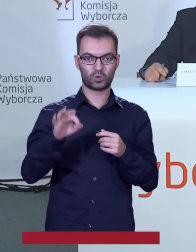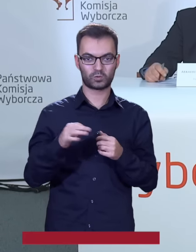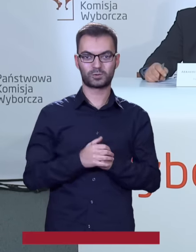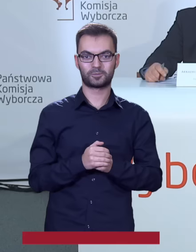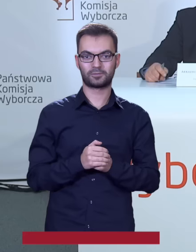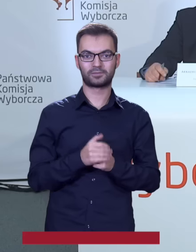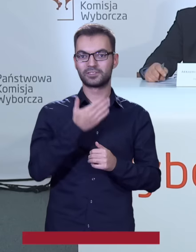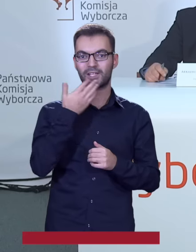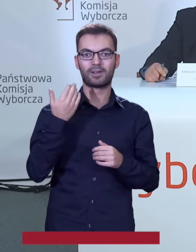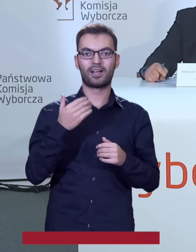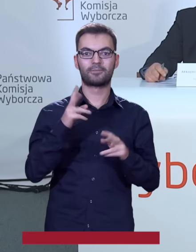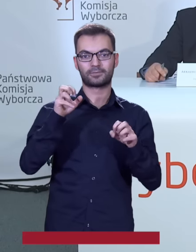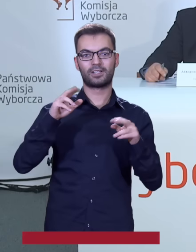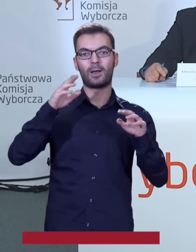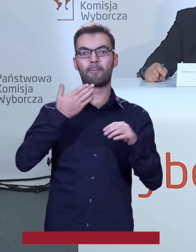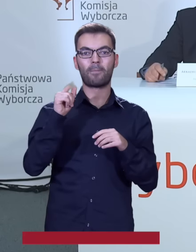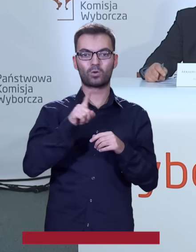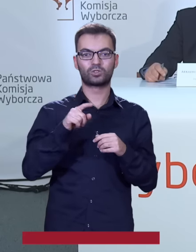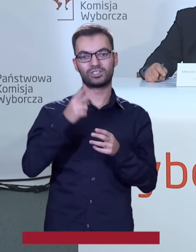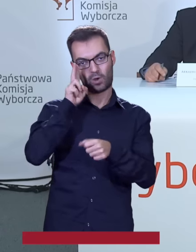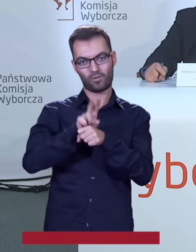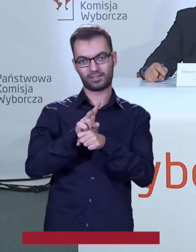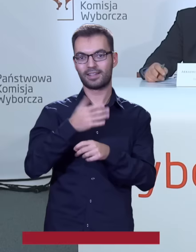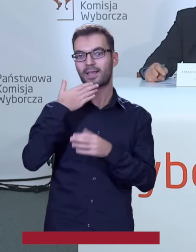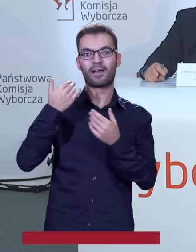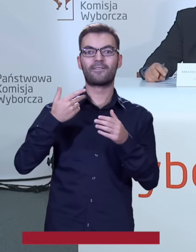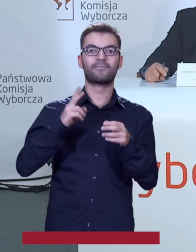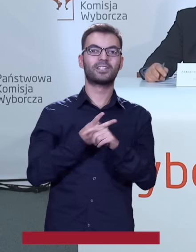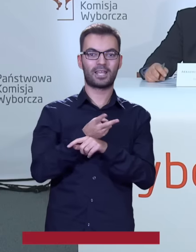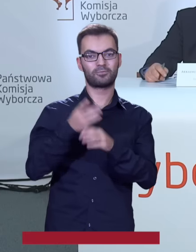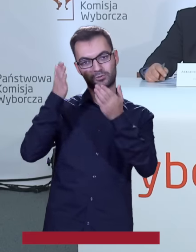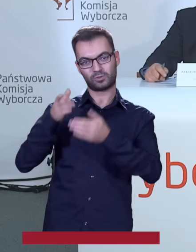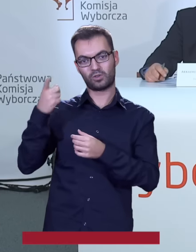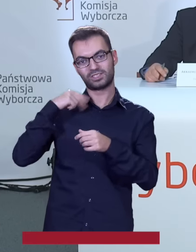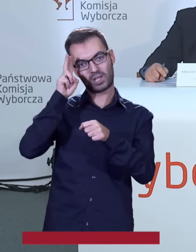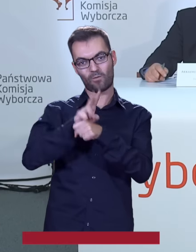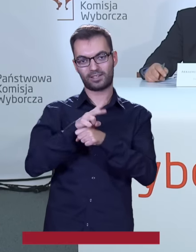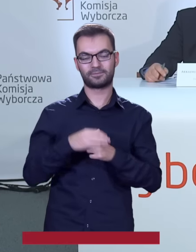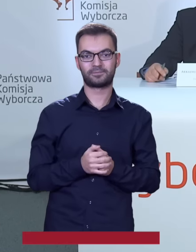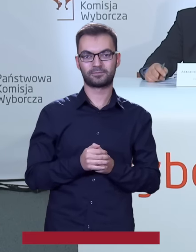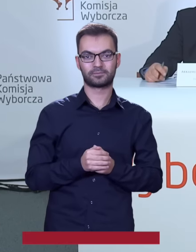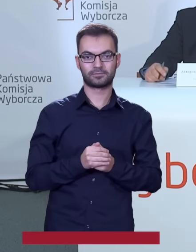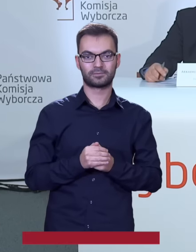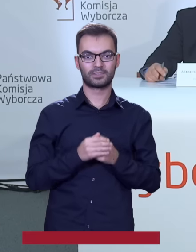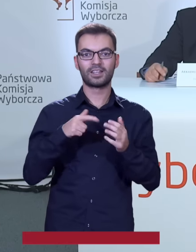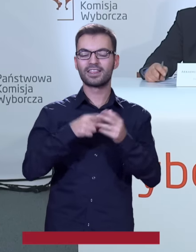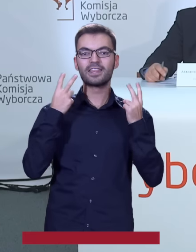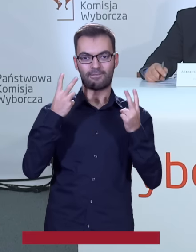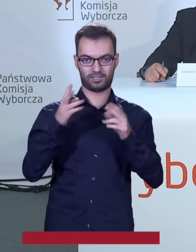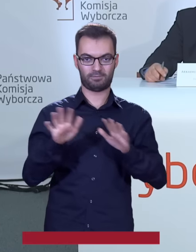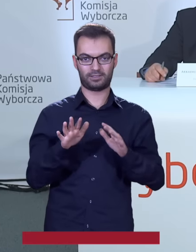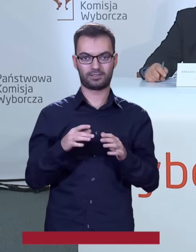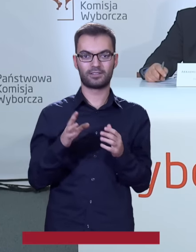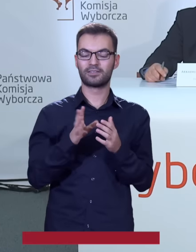nie ma mężów zaufania, znaczy nie mają wstępu mężowie zaufania do tych najbardziej newralgicznych miejsc. Jednym z